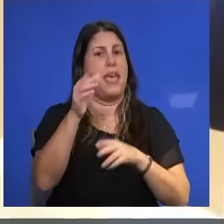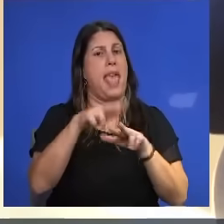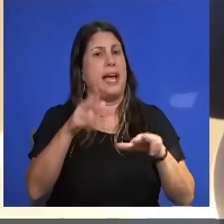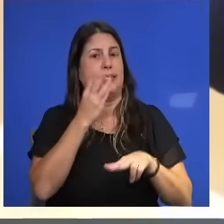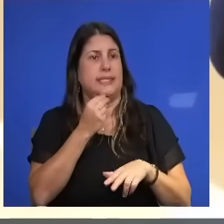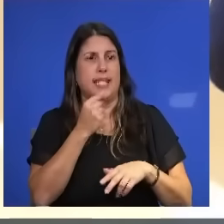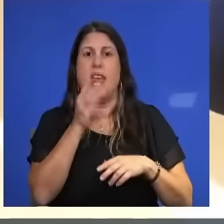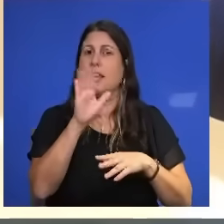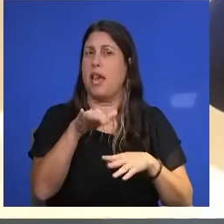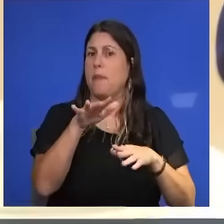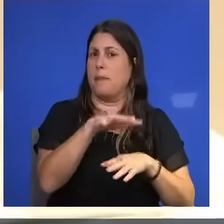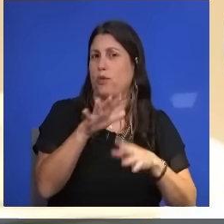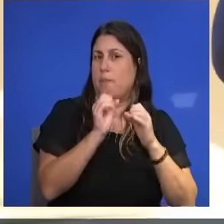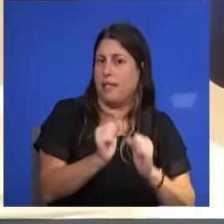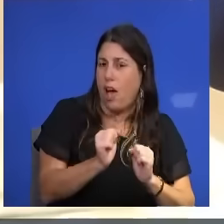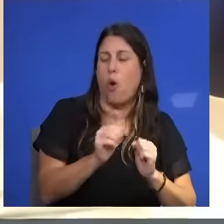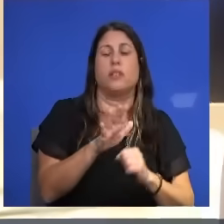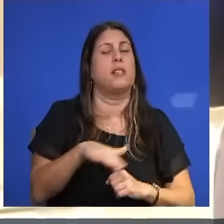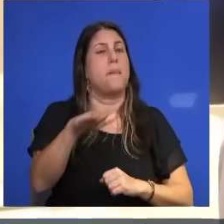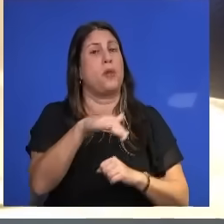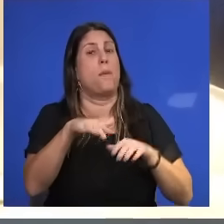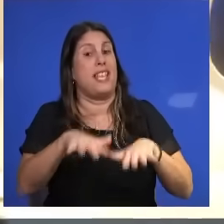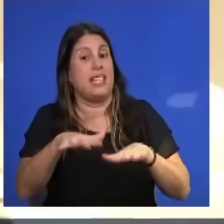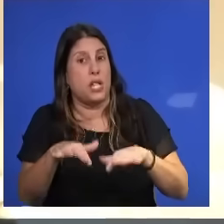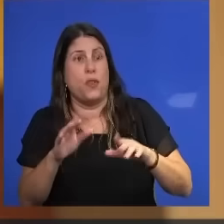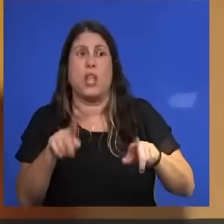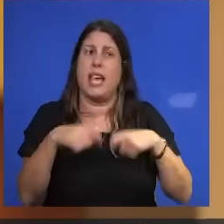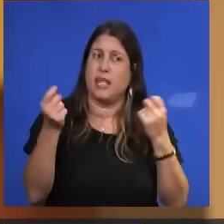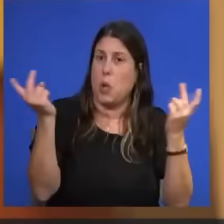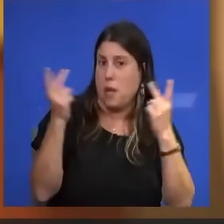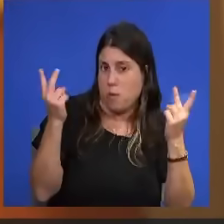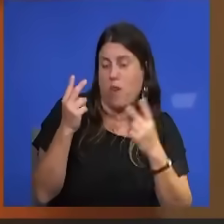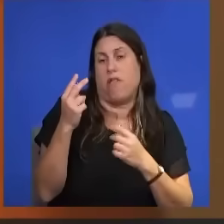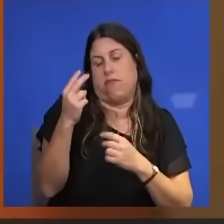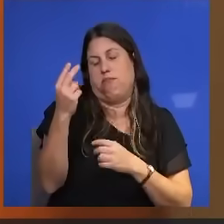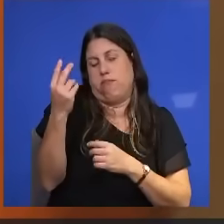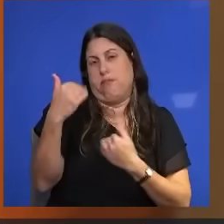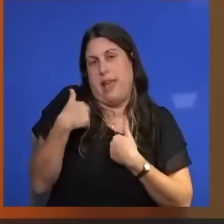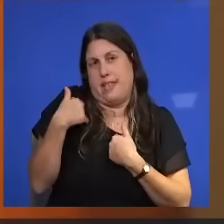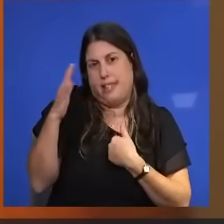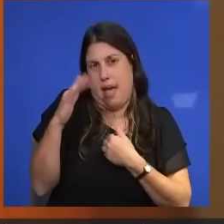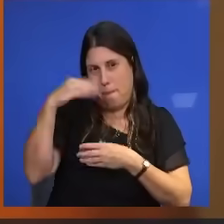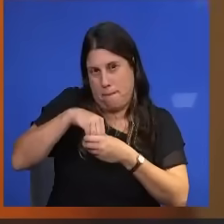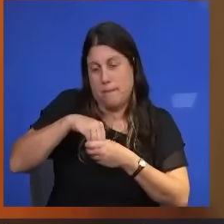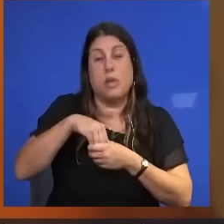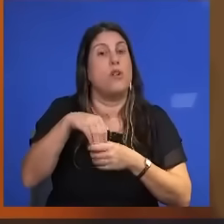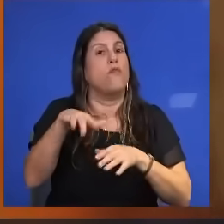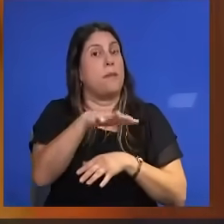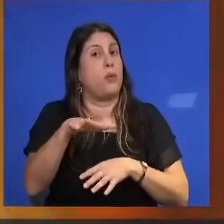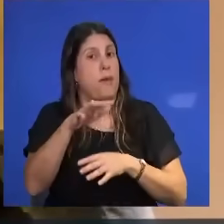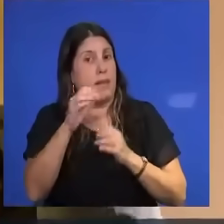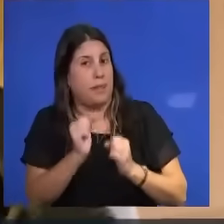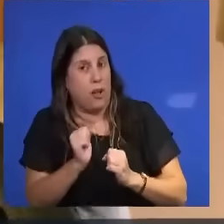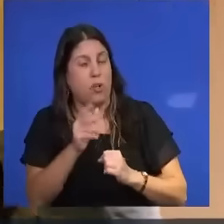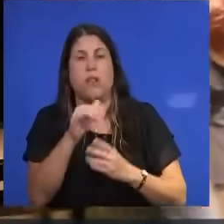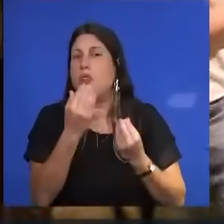גם בתחומי ההתיישבות, חינוך כמובן שאחד מהם זה אני. בתחומי הביטחון יש לנו הרבה מאוד קצינים במשפחה, אחד מהם